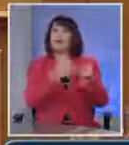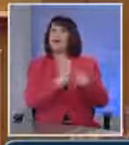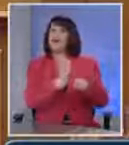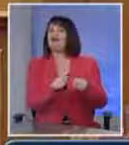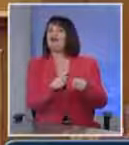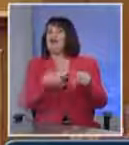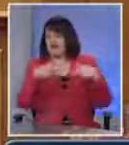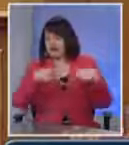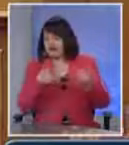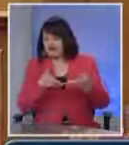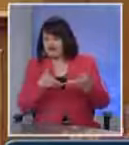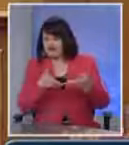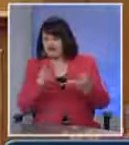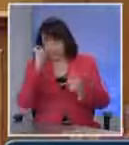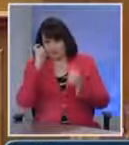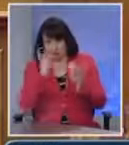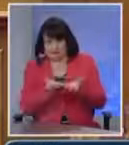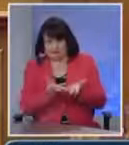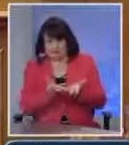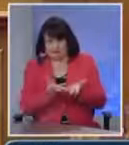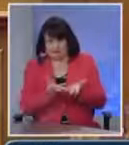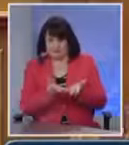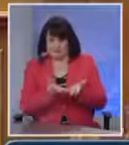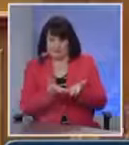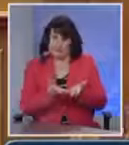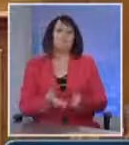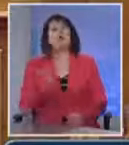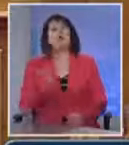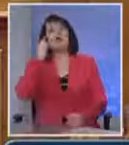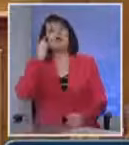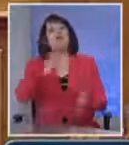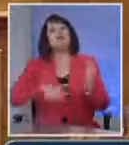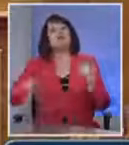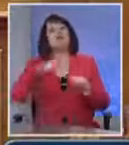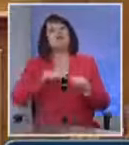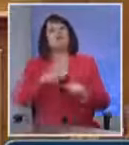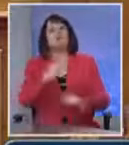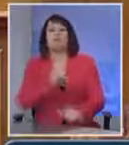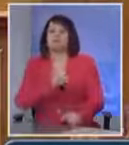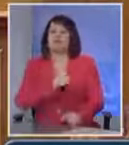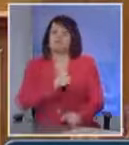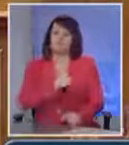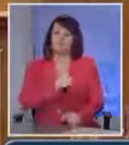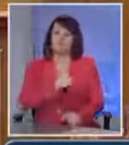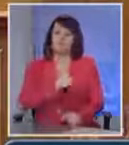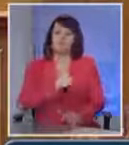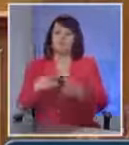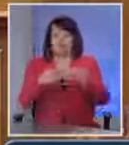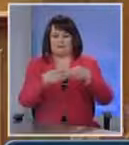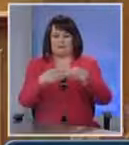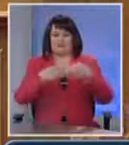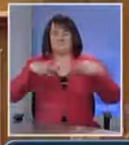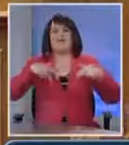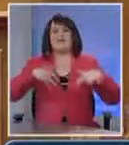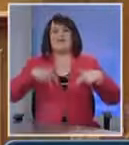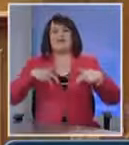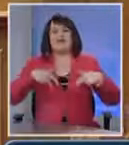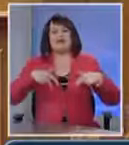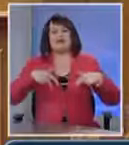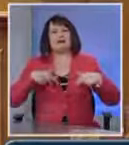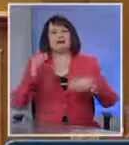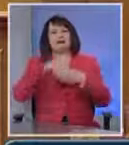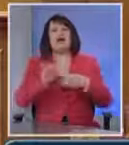σκεφτόμαστε? Θεωρώ και νομίζω ότι ο ελληνικός λαός θεωρεί ότι μια κυβέρνηση χωρίς τη